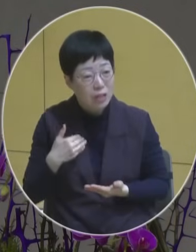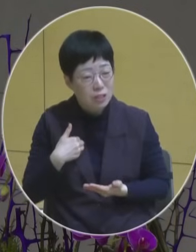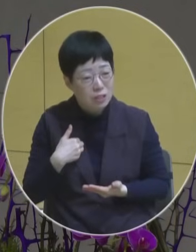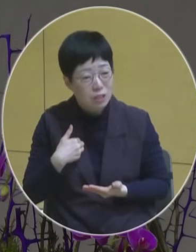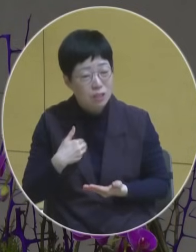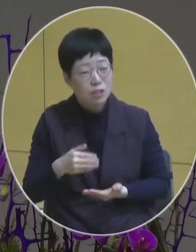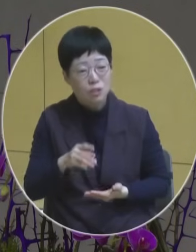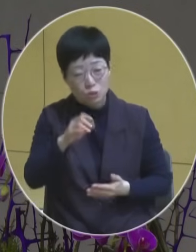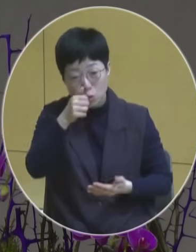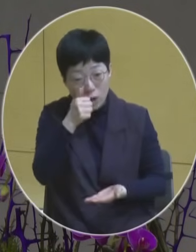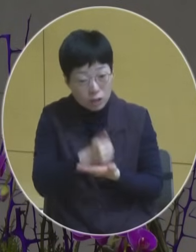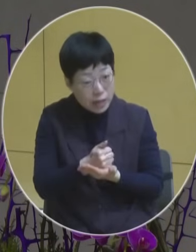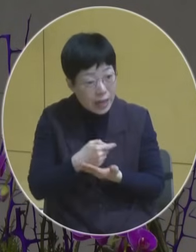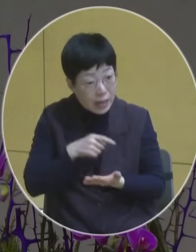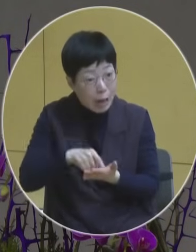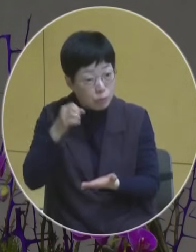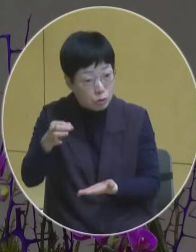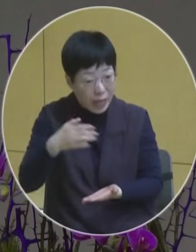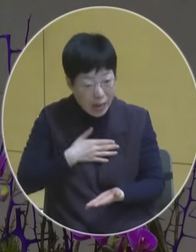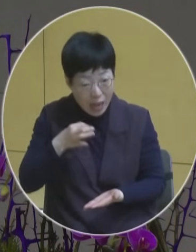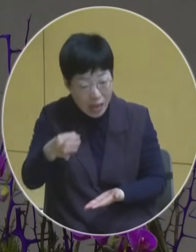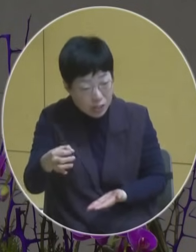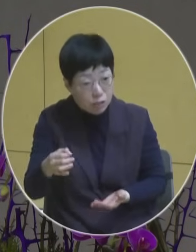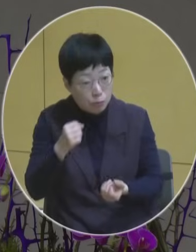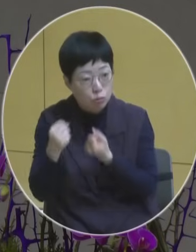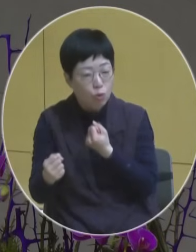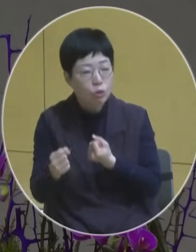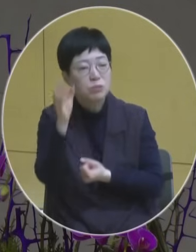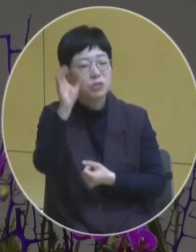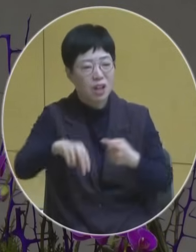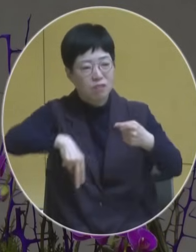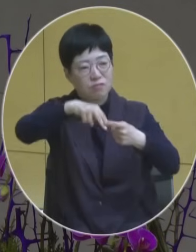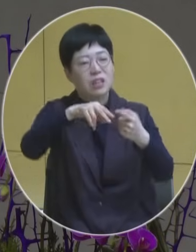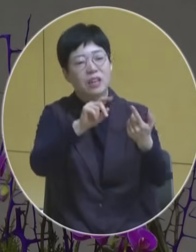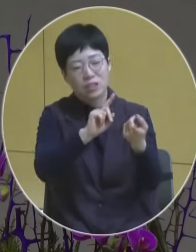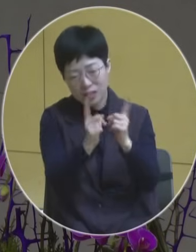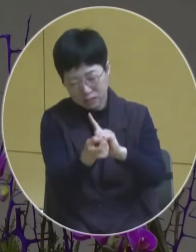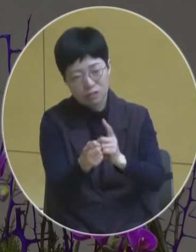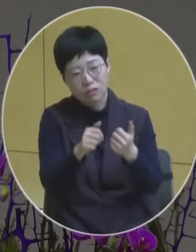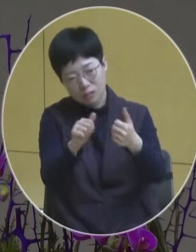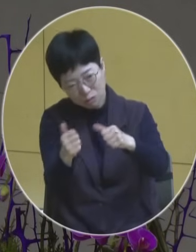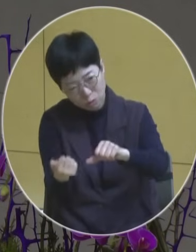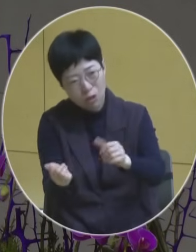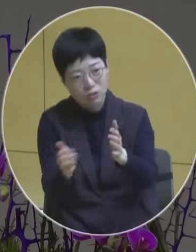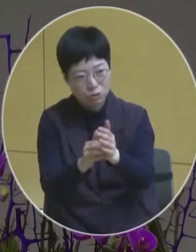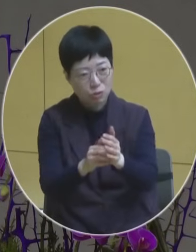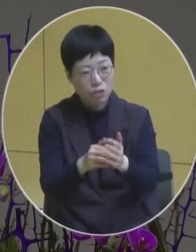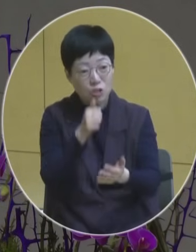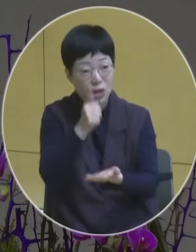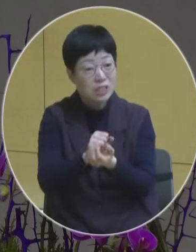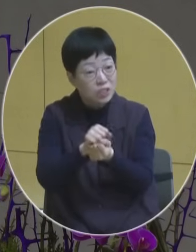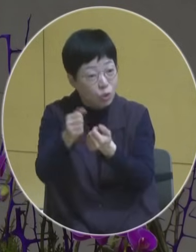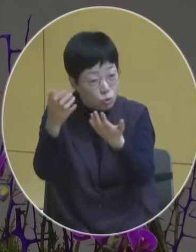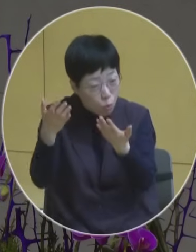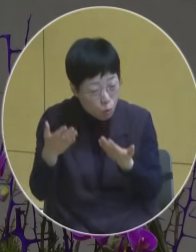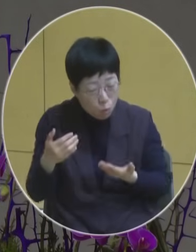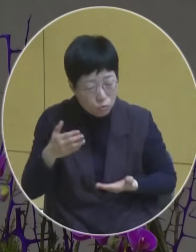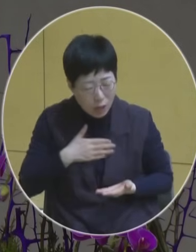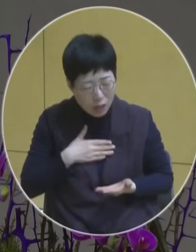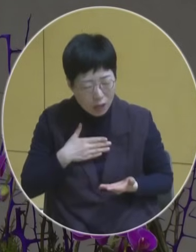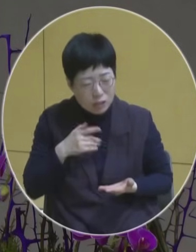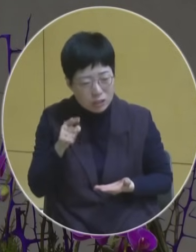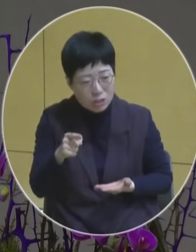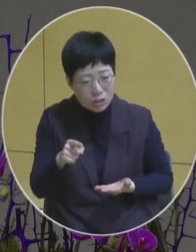치루어야 될 그 죄의 저주를 대신 십자가에서 다 치루어서 보배 피를 흘려서 내 죄를 씻어주시고 나로 하여금